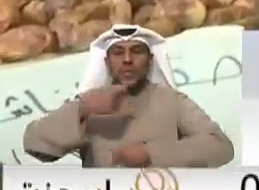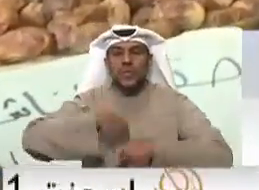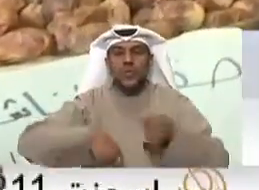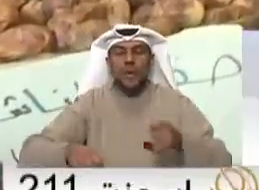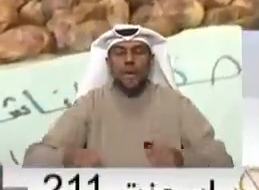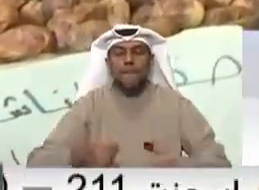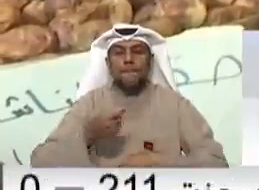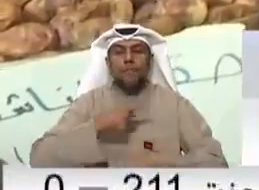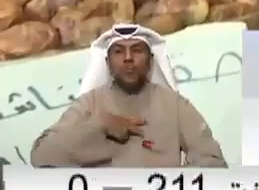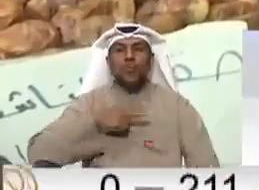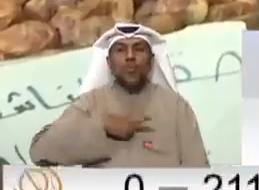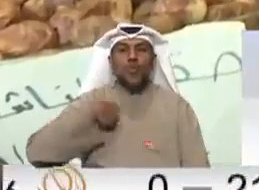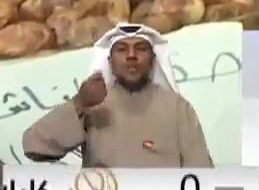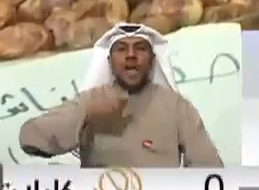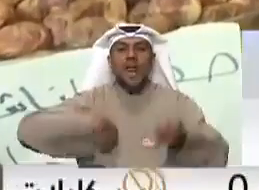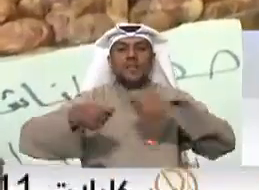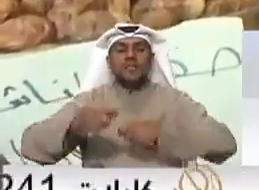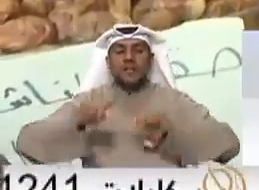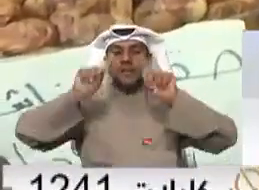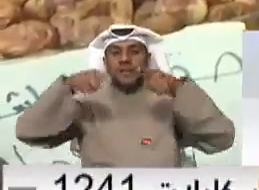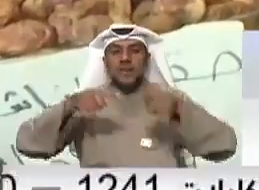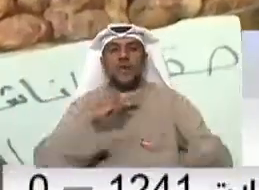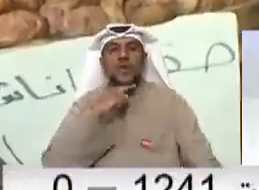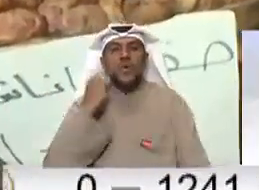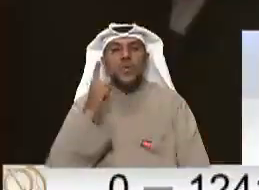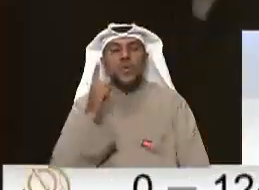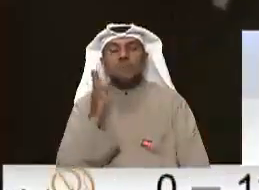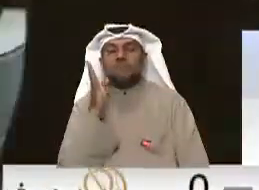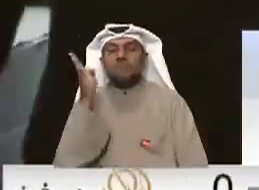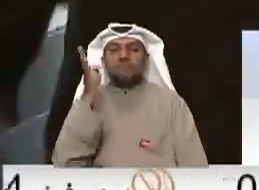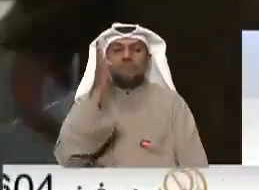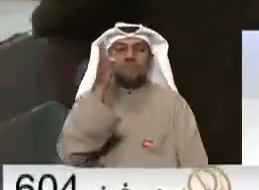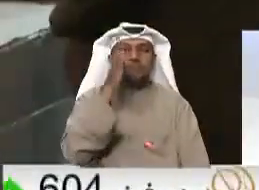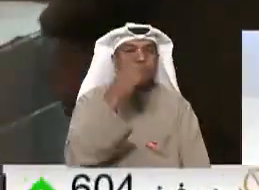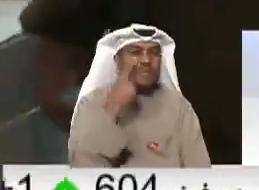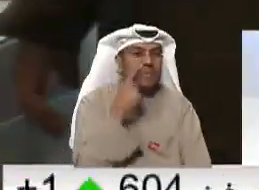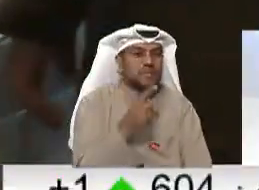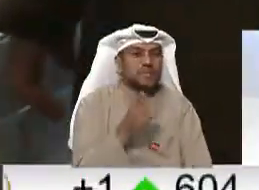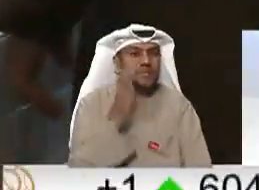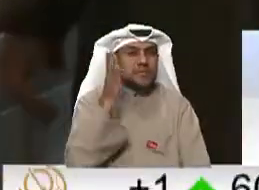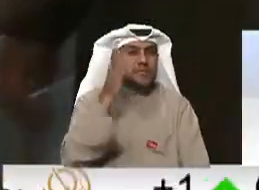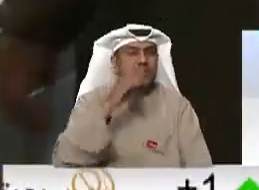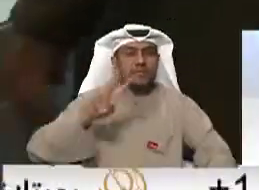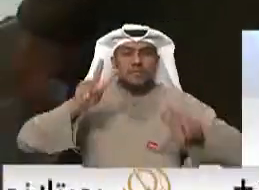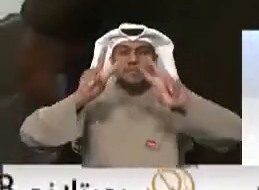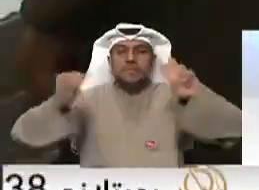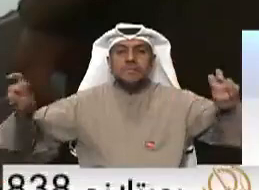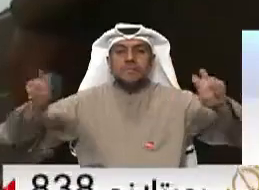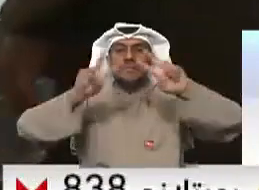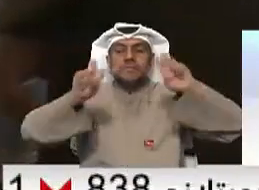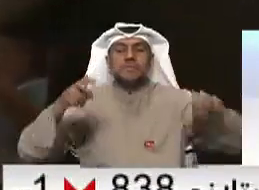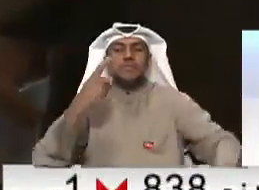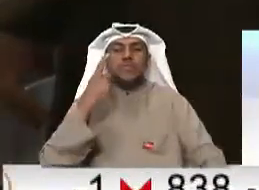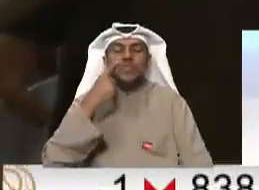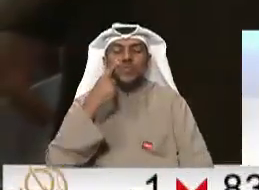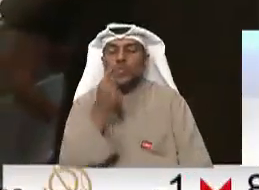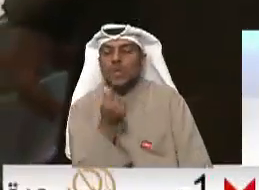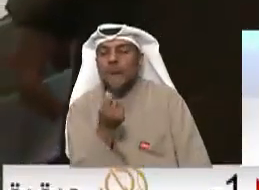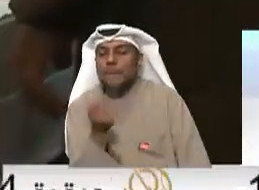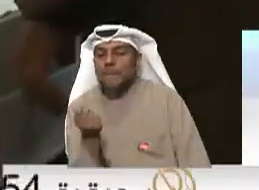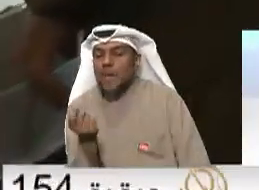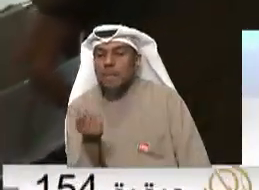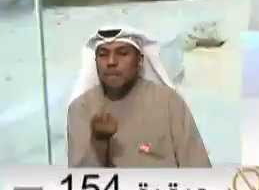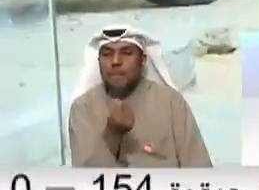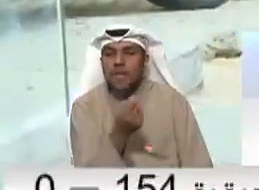في سوق التمور في منطقة الشويخ الصناعية، محطة أخرى يقوم بها فريق إدارة الجهاز الفني للإشراف على السلع